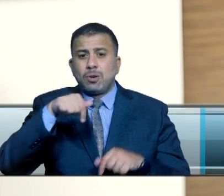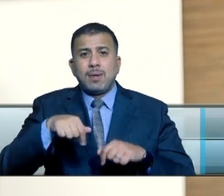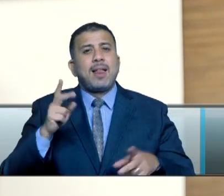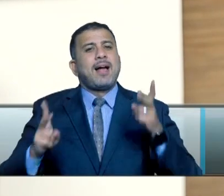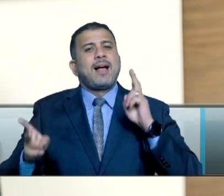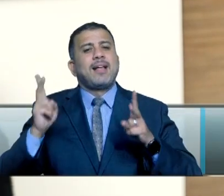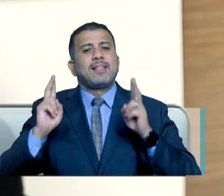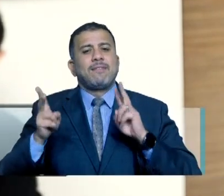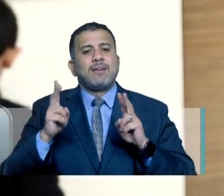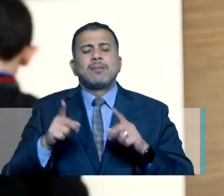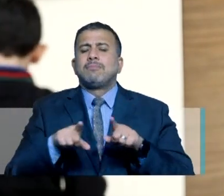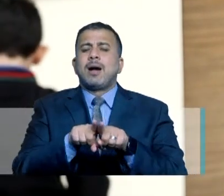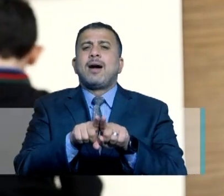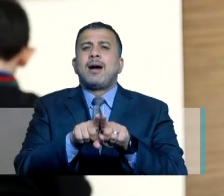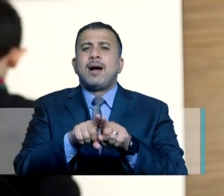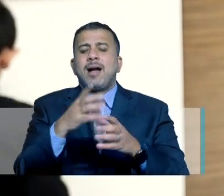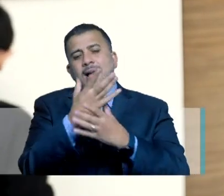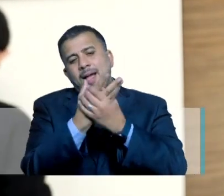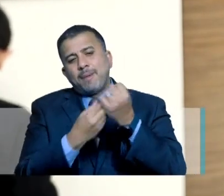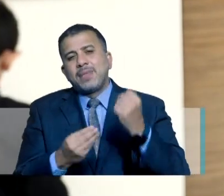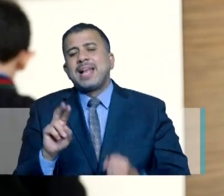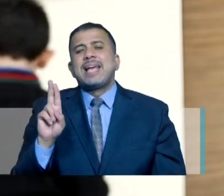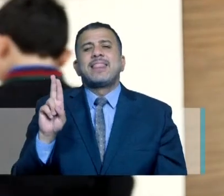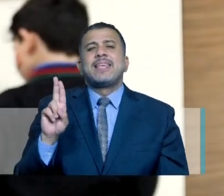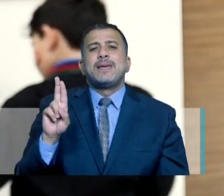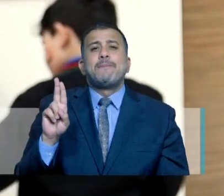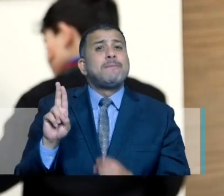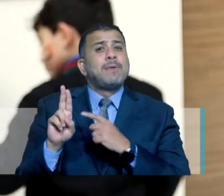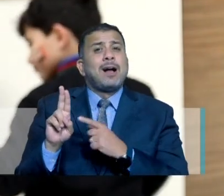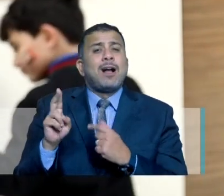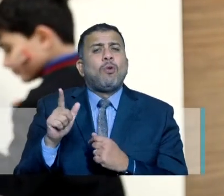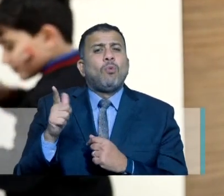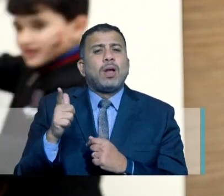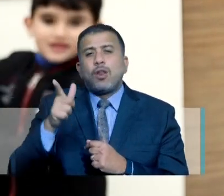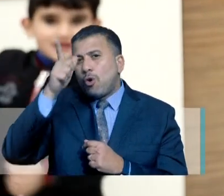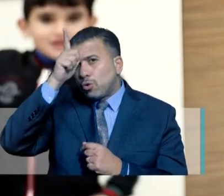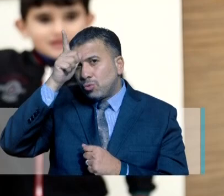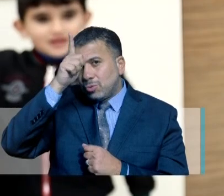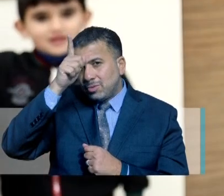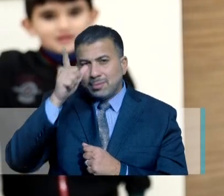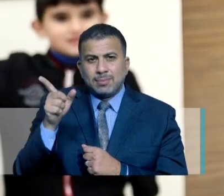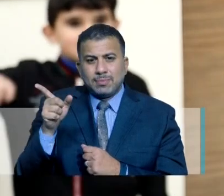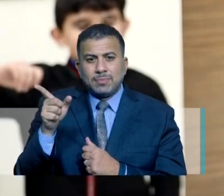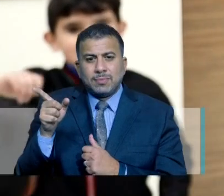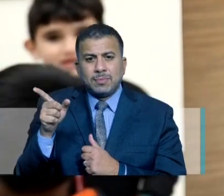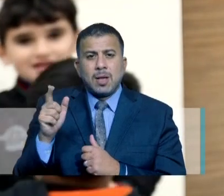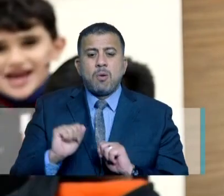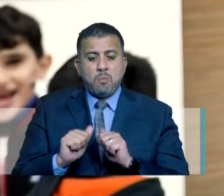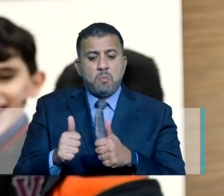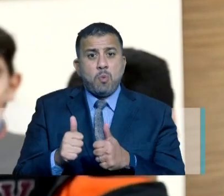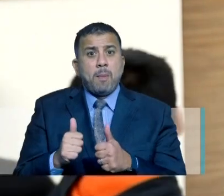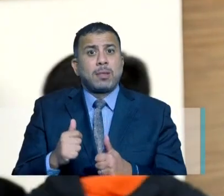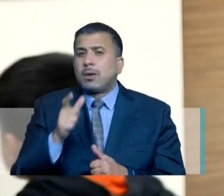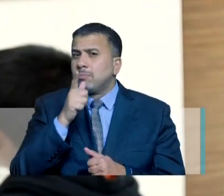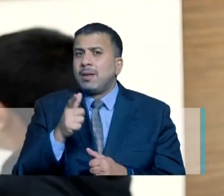للاحتفال سويا مع ابنائنا الايتام في المملكه الاردنيه الهاشميه هذه المبادره اكيد هي